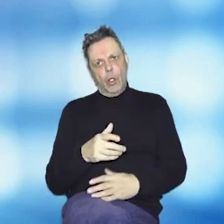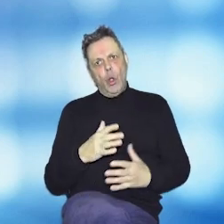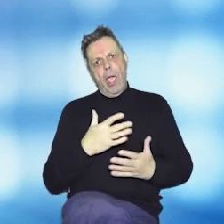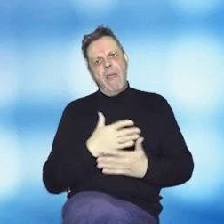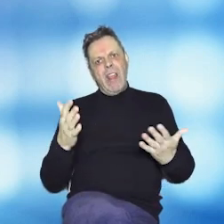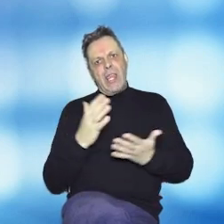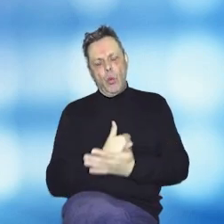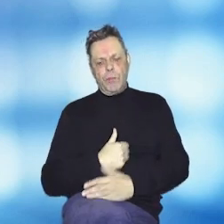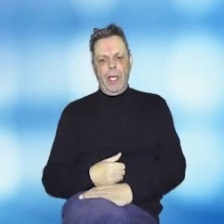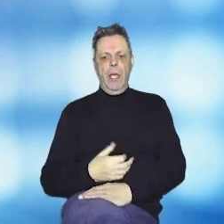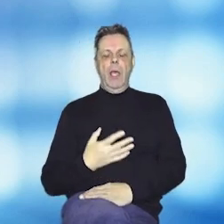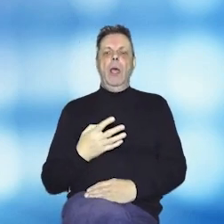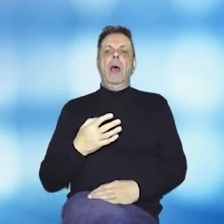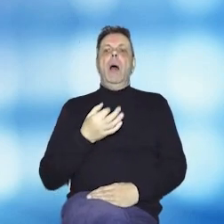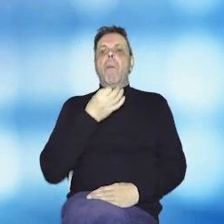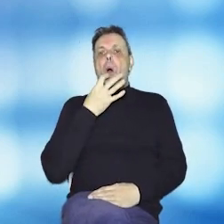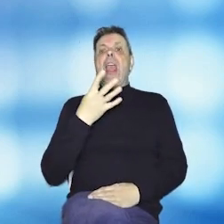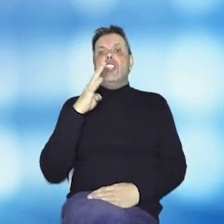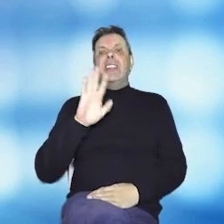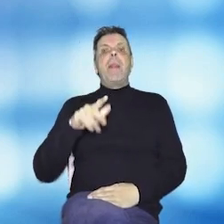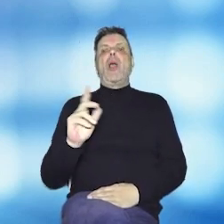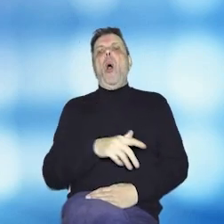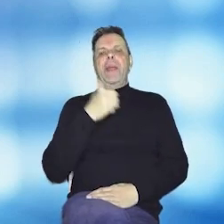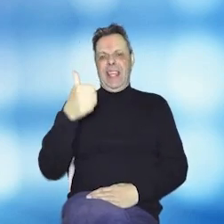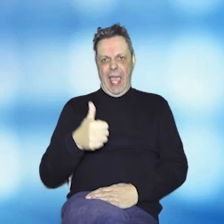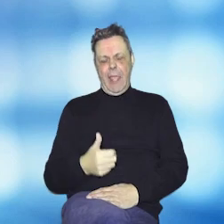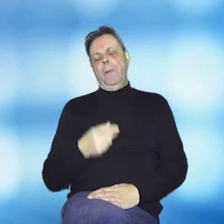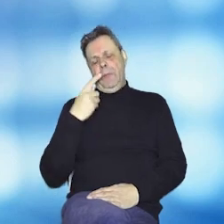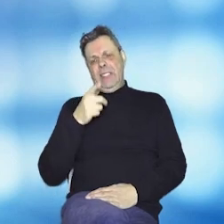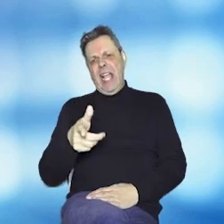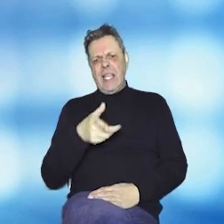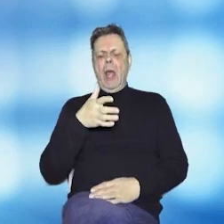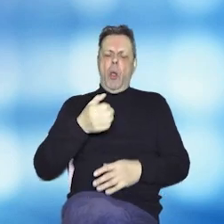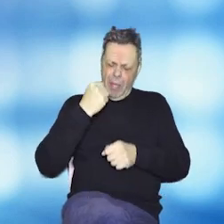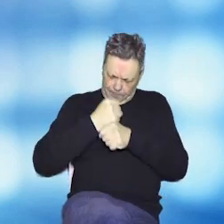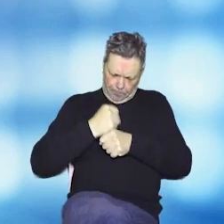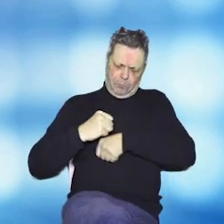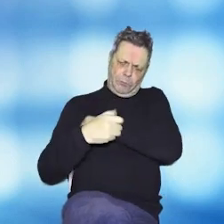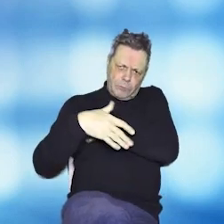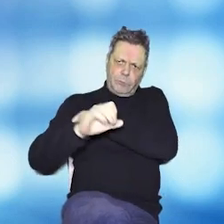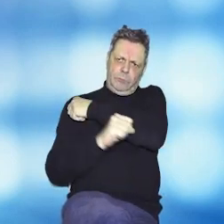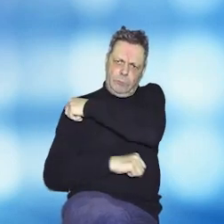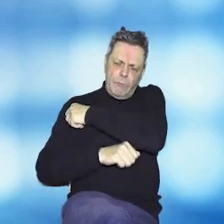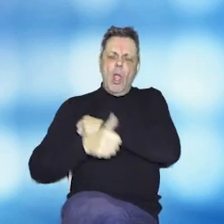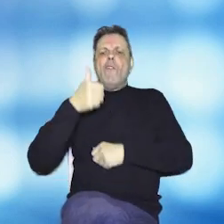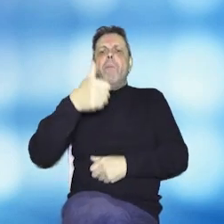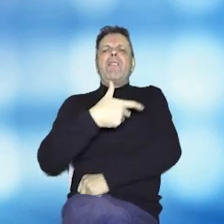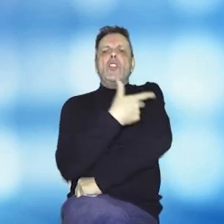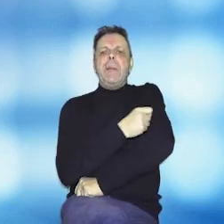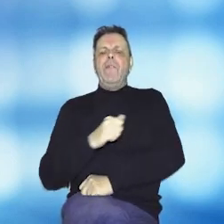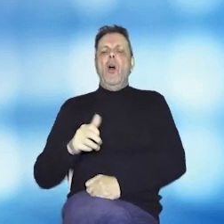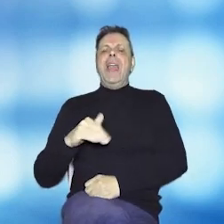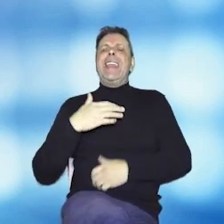veliki uspjeh. Bolje 4 nego nijedna, jel da? Ali sad se na tom intenzivno radi, ovo cjepivo prvo